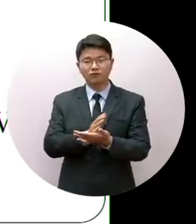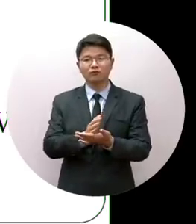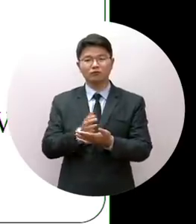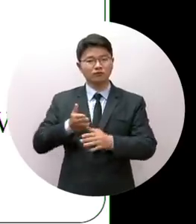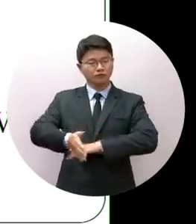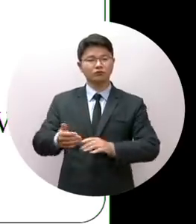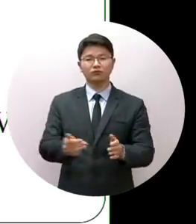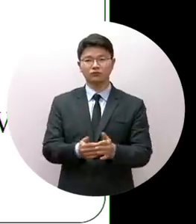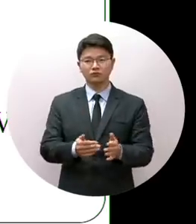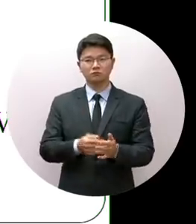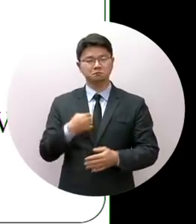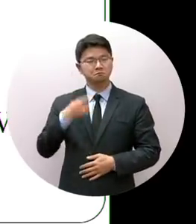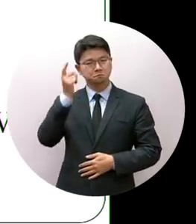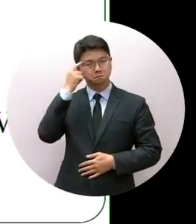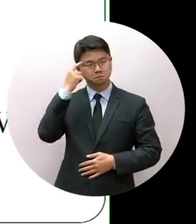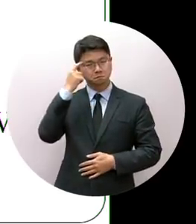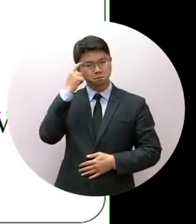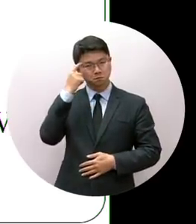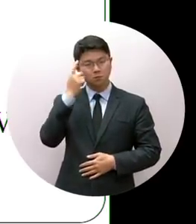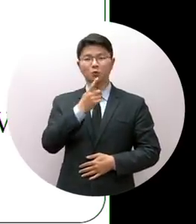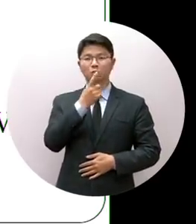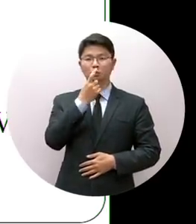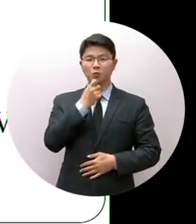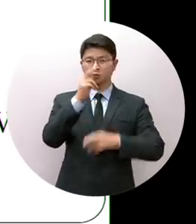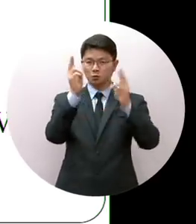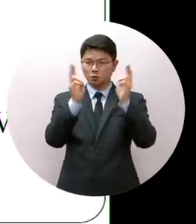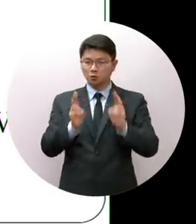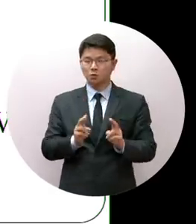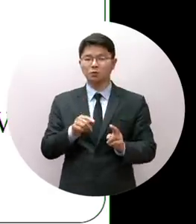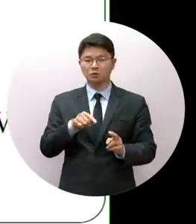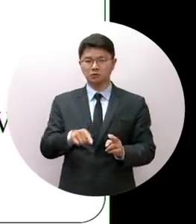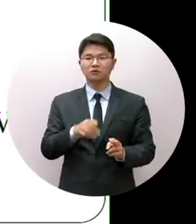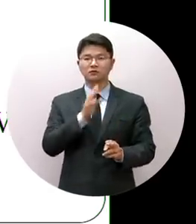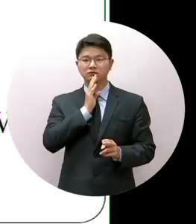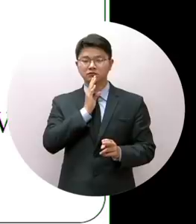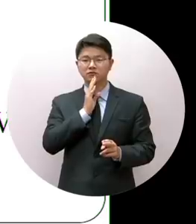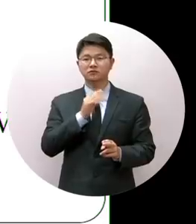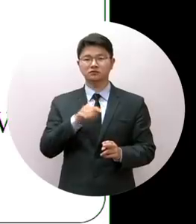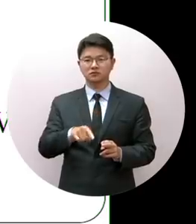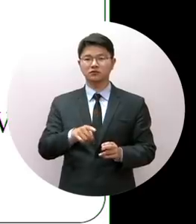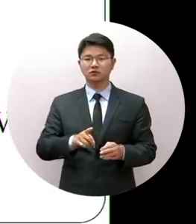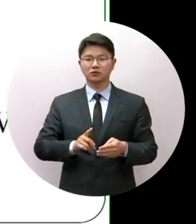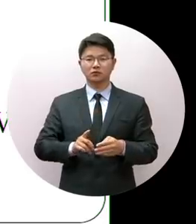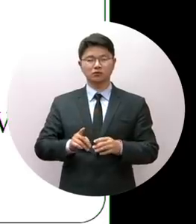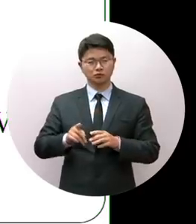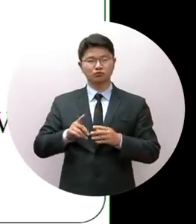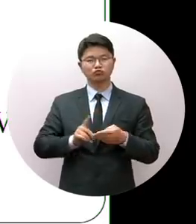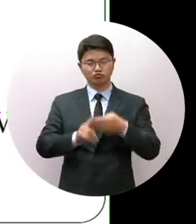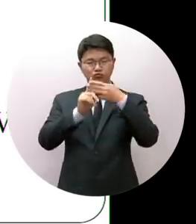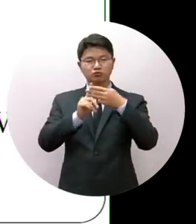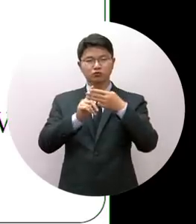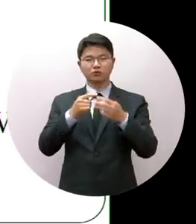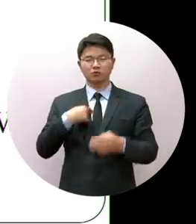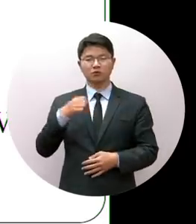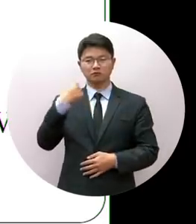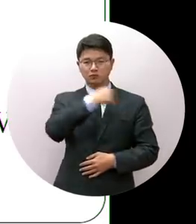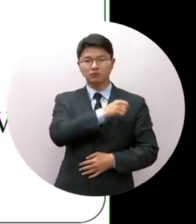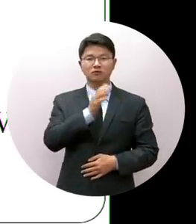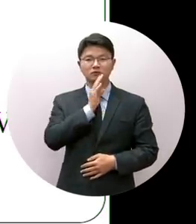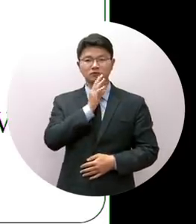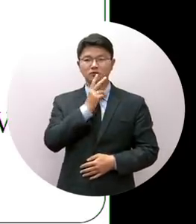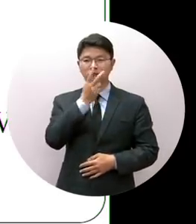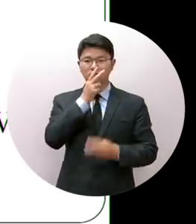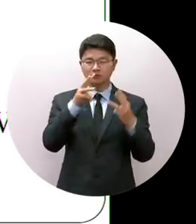色能源绝对是本世纪的主流， 是 台湾算亚洲第一，我们要